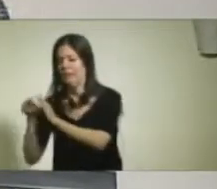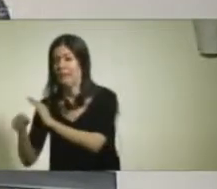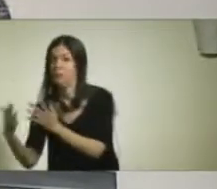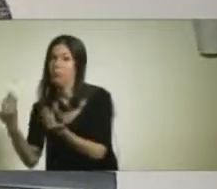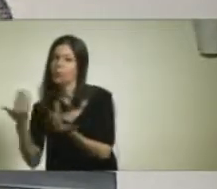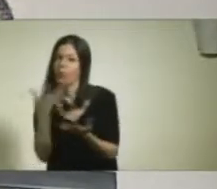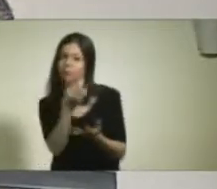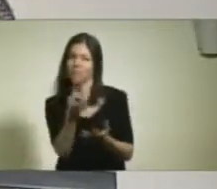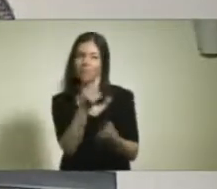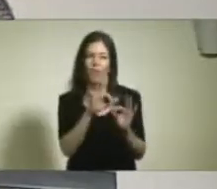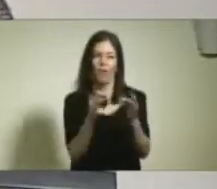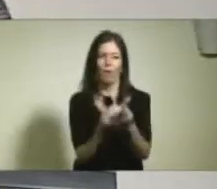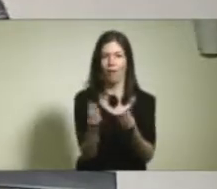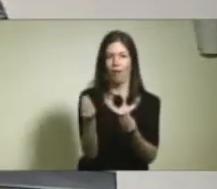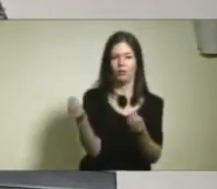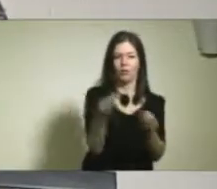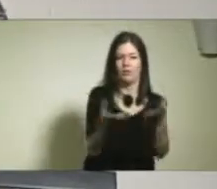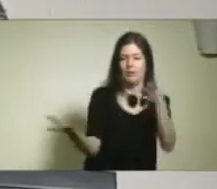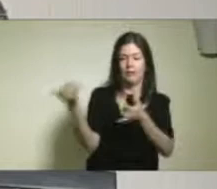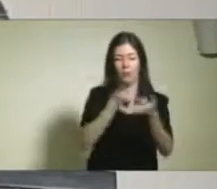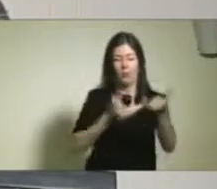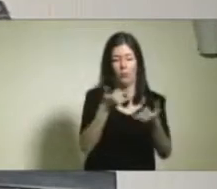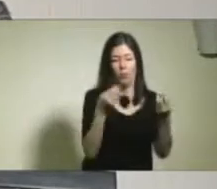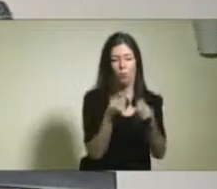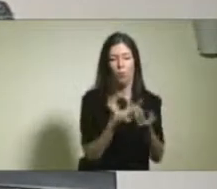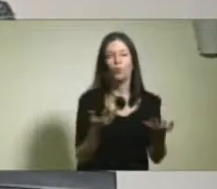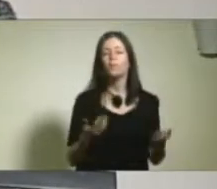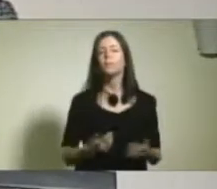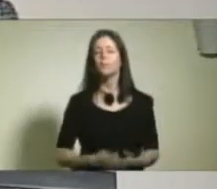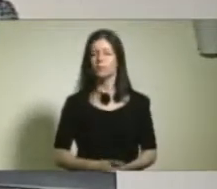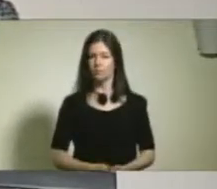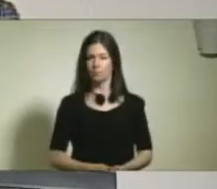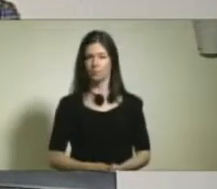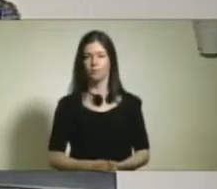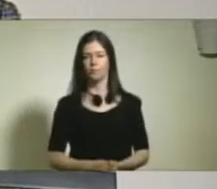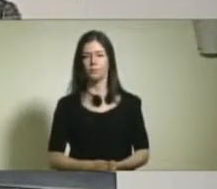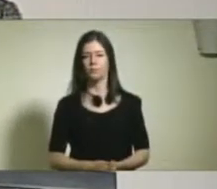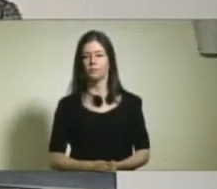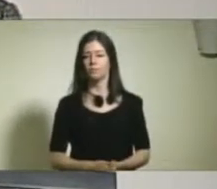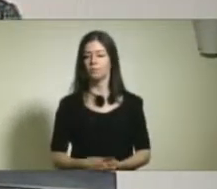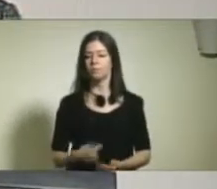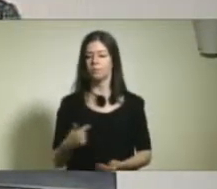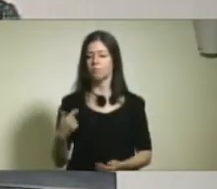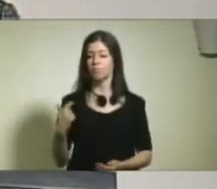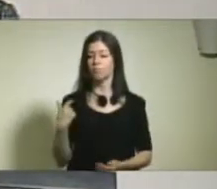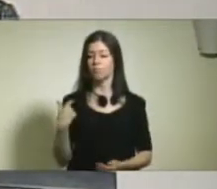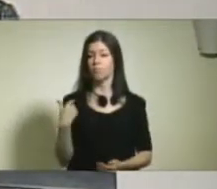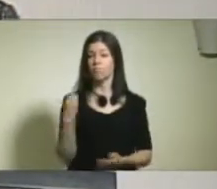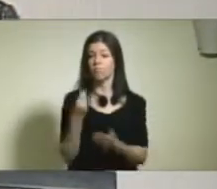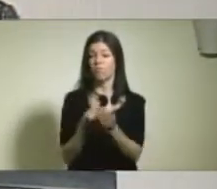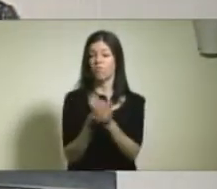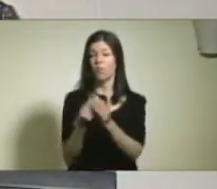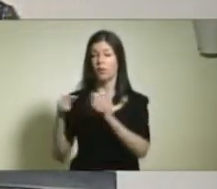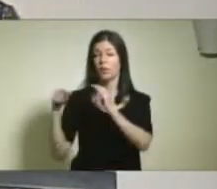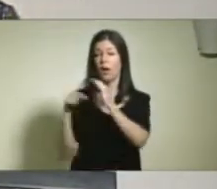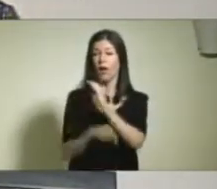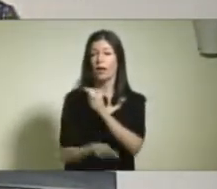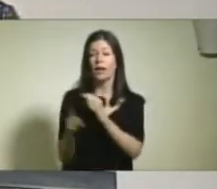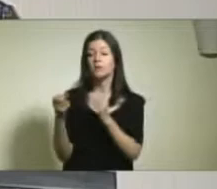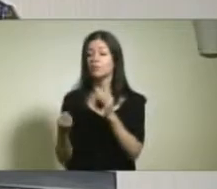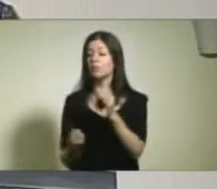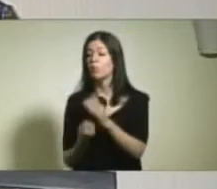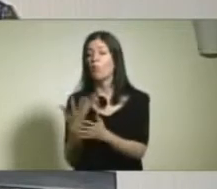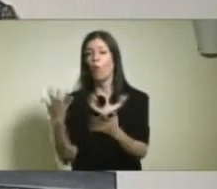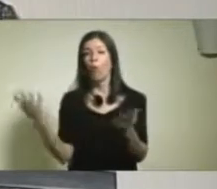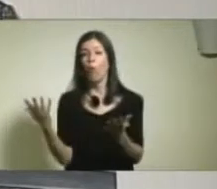familiales. Et également un phénomène nouveau qui est arrivé avec la crise, c'est l'incivilité. L'incivilité